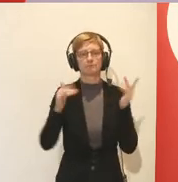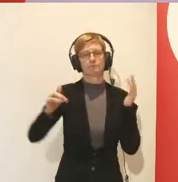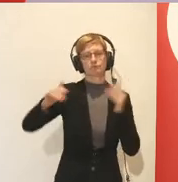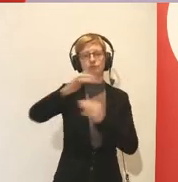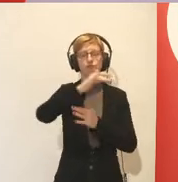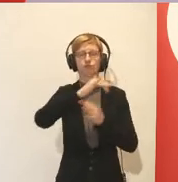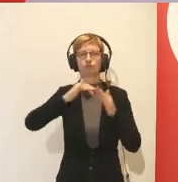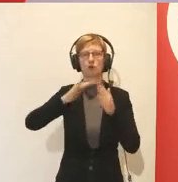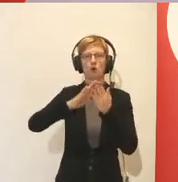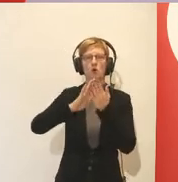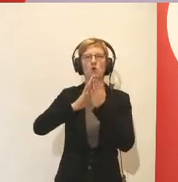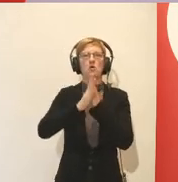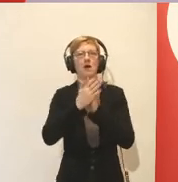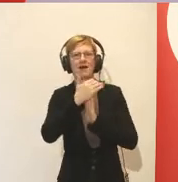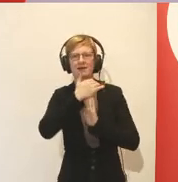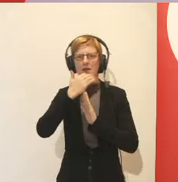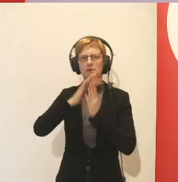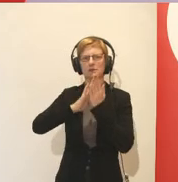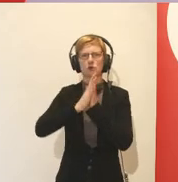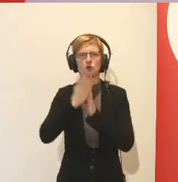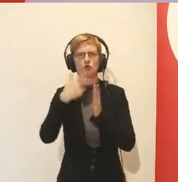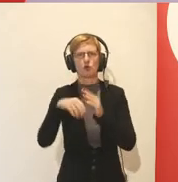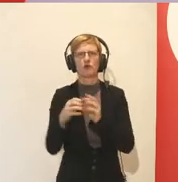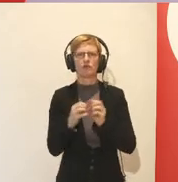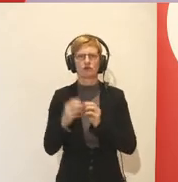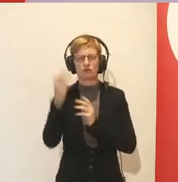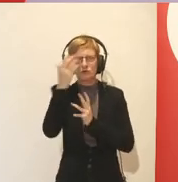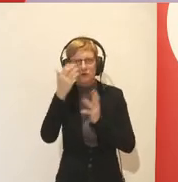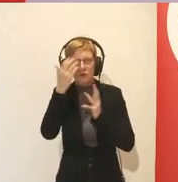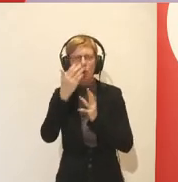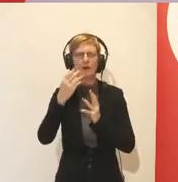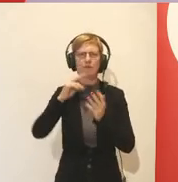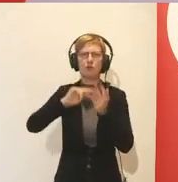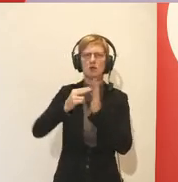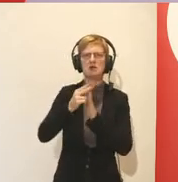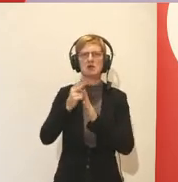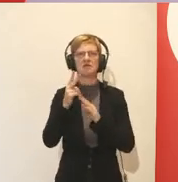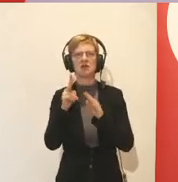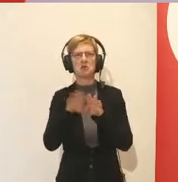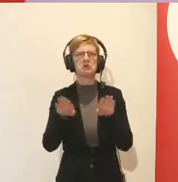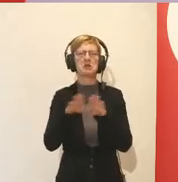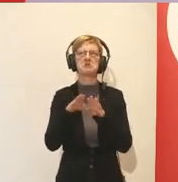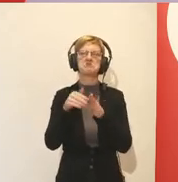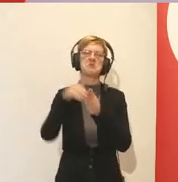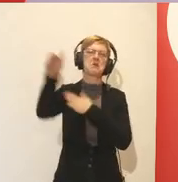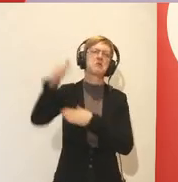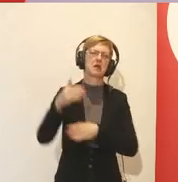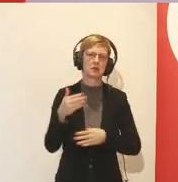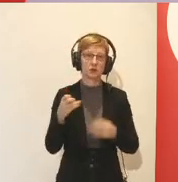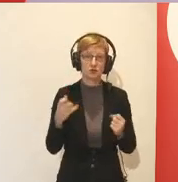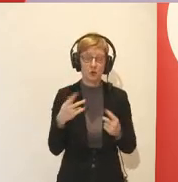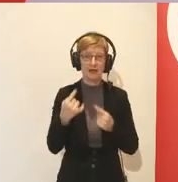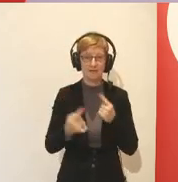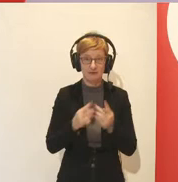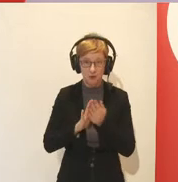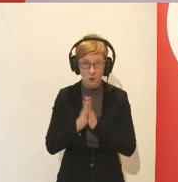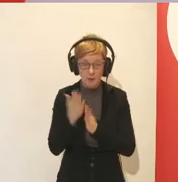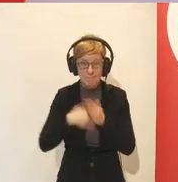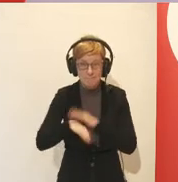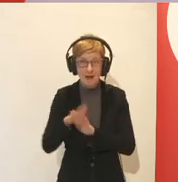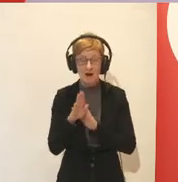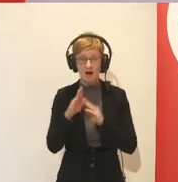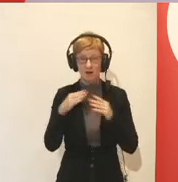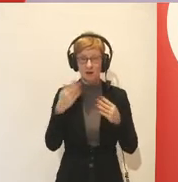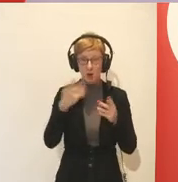radikalisiert wird und wie die demokratie insgesamt abgelehnt wird und ich frage mich schon ist das jetzt gerade mehr geworden oder